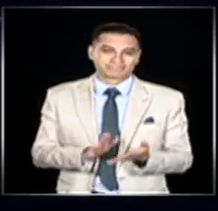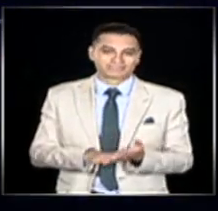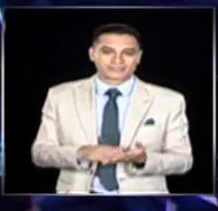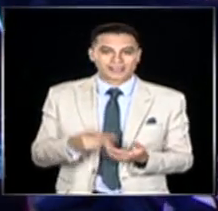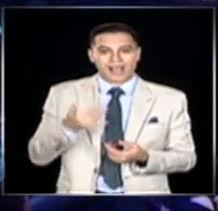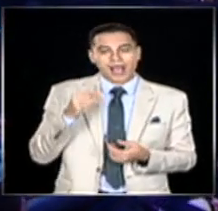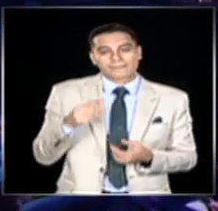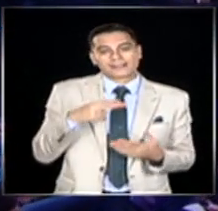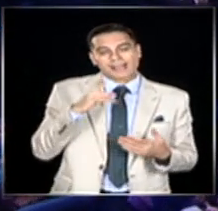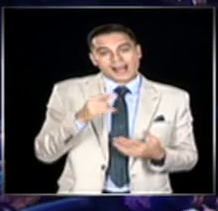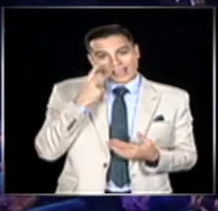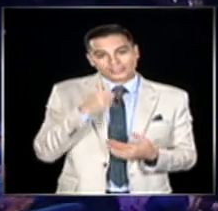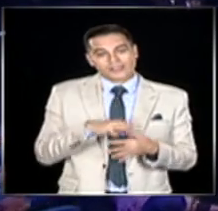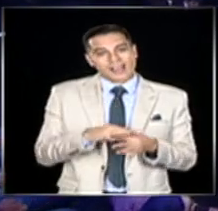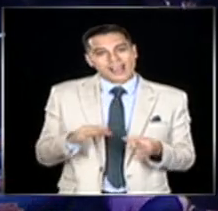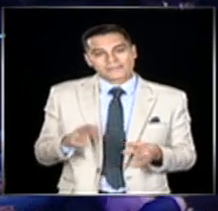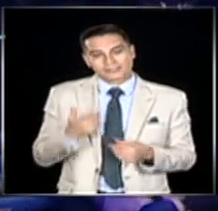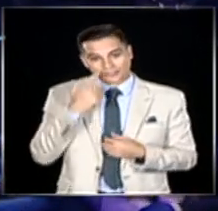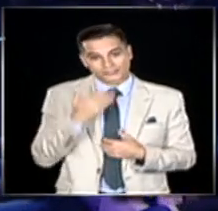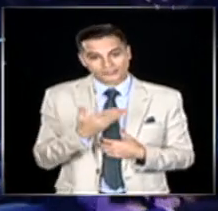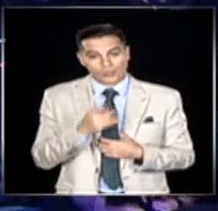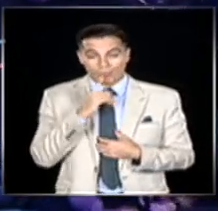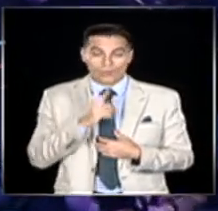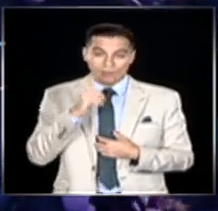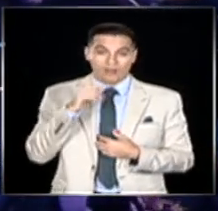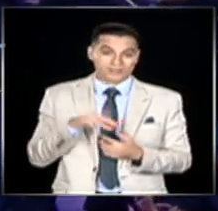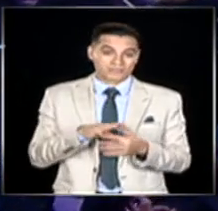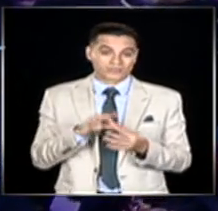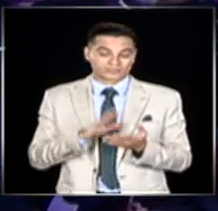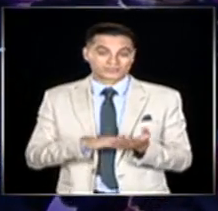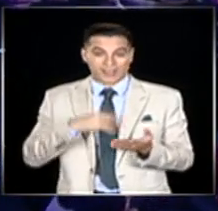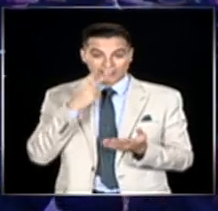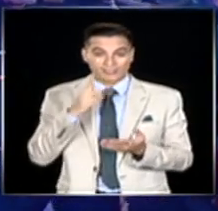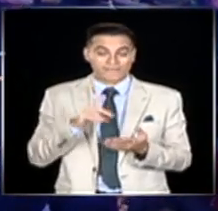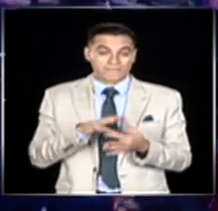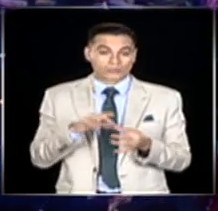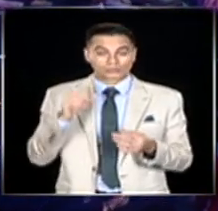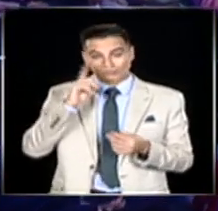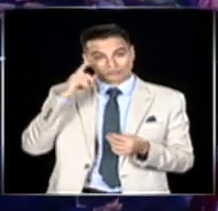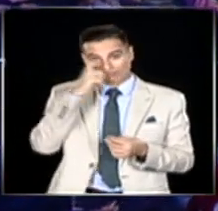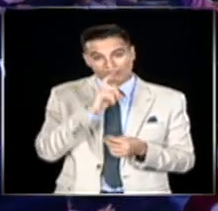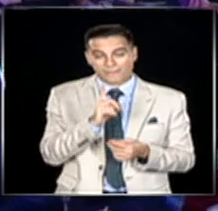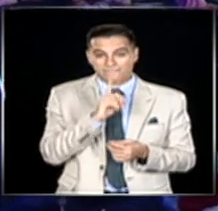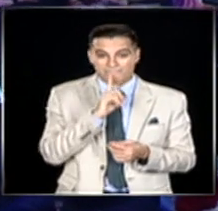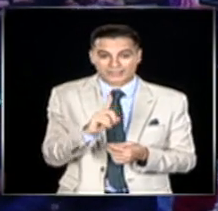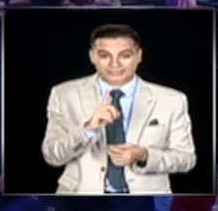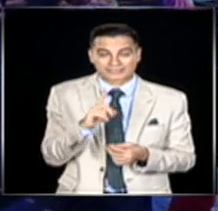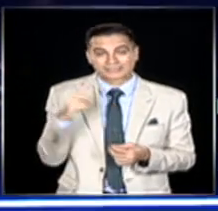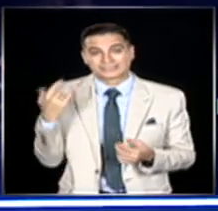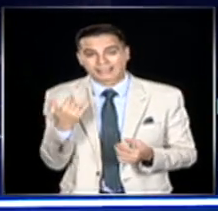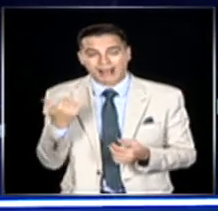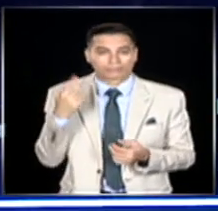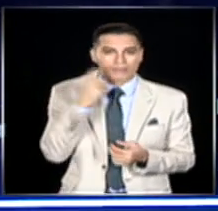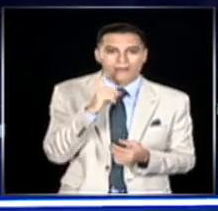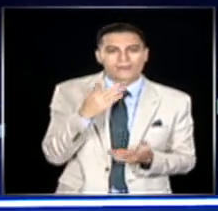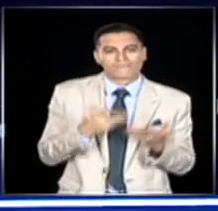لينا، نشوف احمد هيعمل ايه. والله موقف، انا شايف الموقف مش صعب ولا هو سهل ولا هو